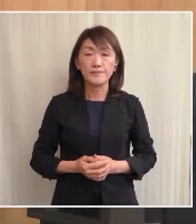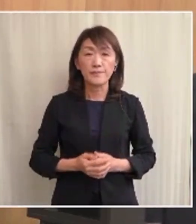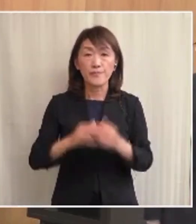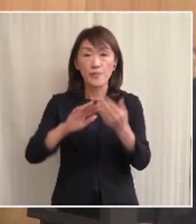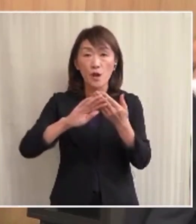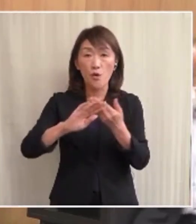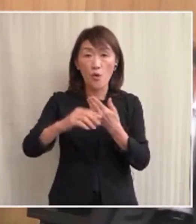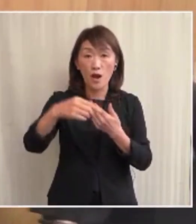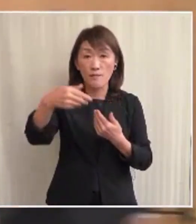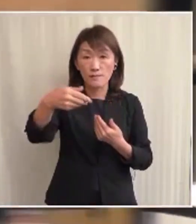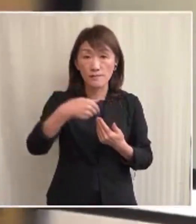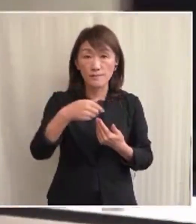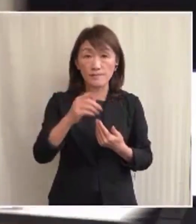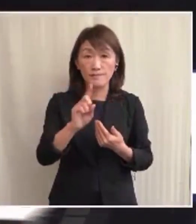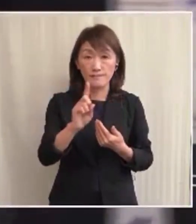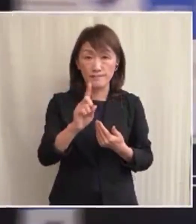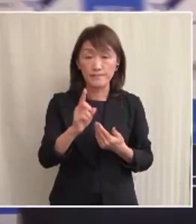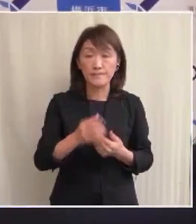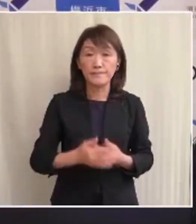その他いかが